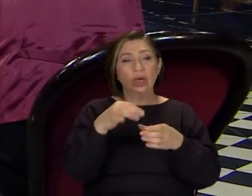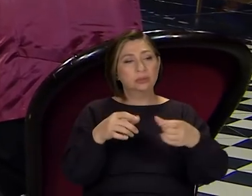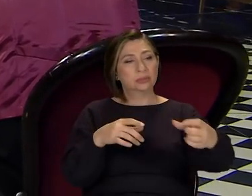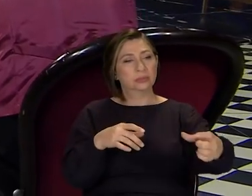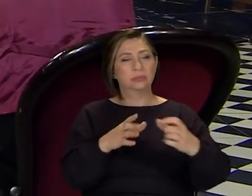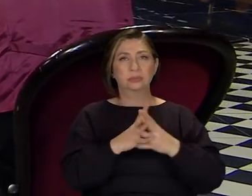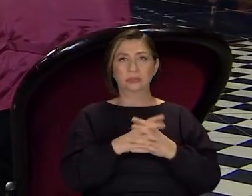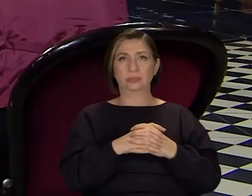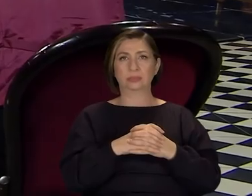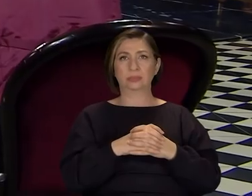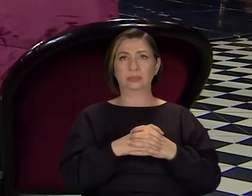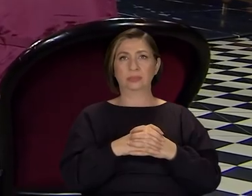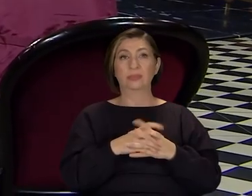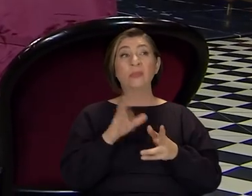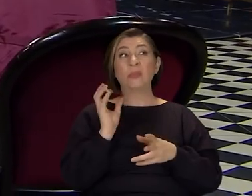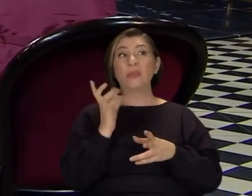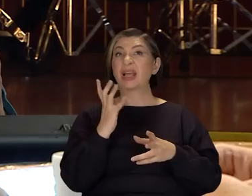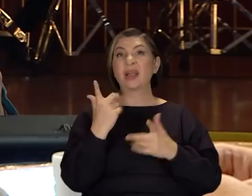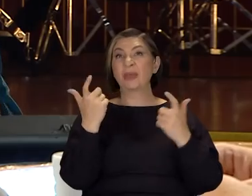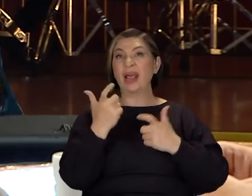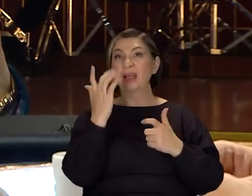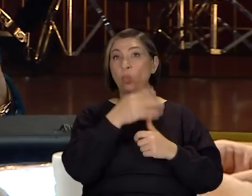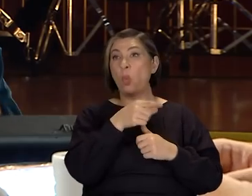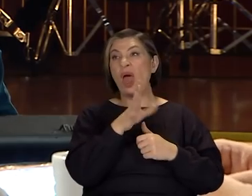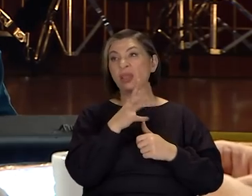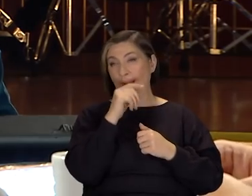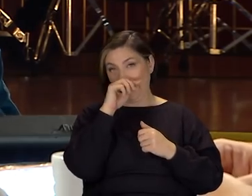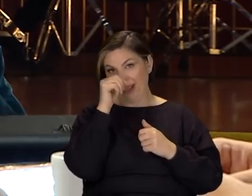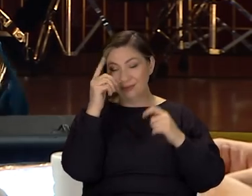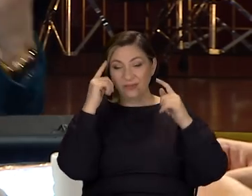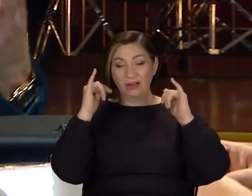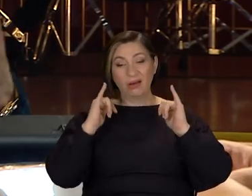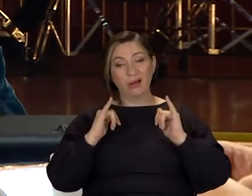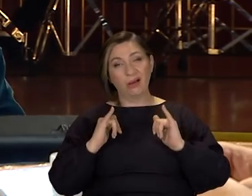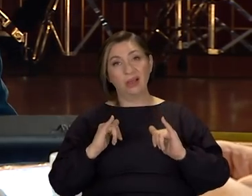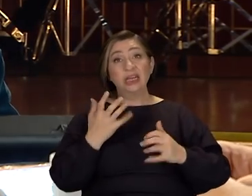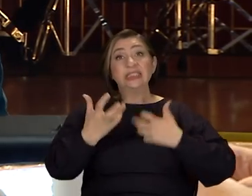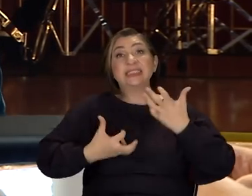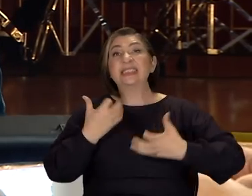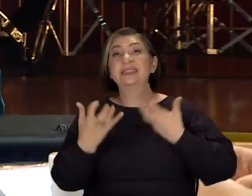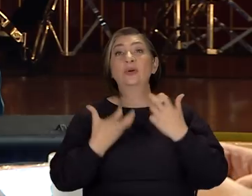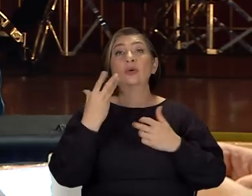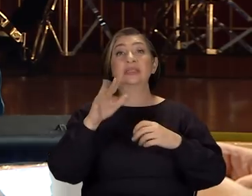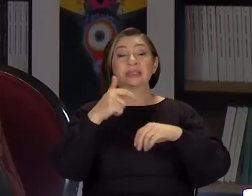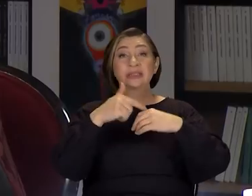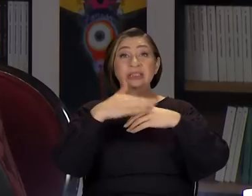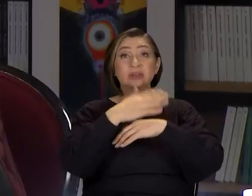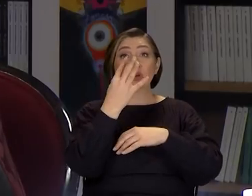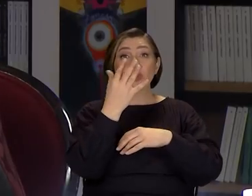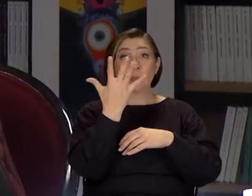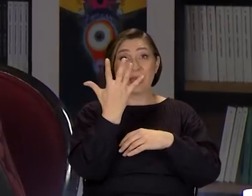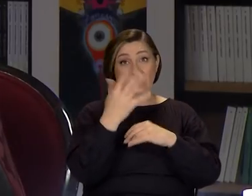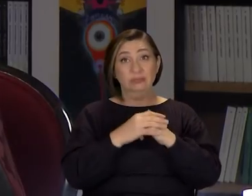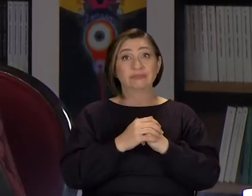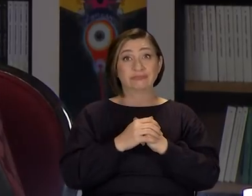veriyorlar. Herhalde manyakların gittiği bir yer. Sakinleştirici veriyorlar. Tabii. Azdırıcı olmasın diye. Saat 4.30'da falan. Evet.